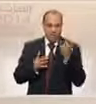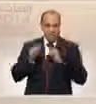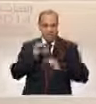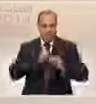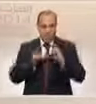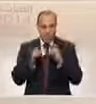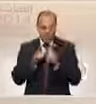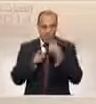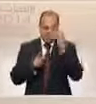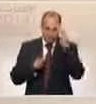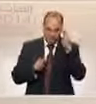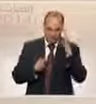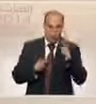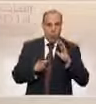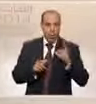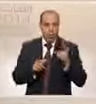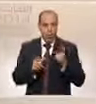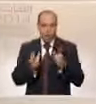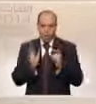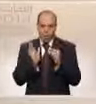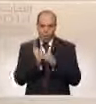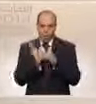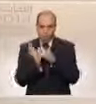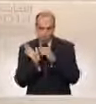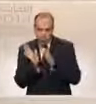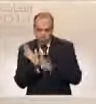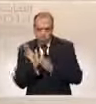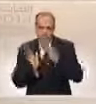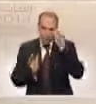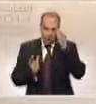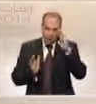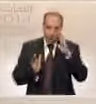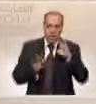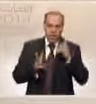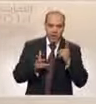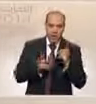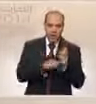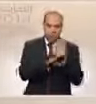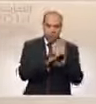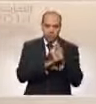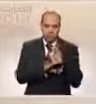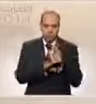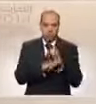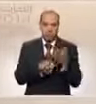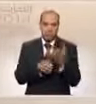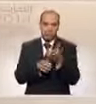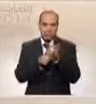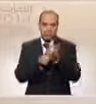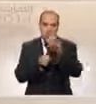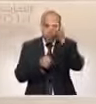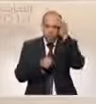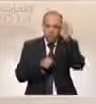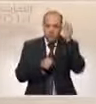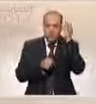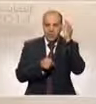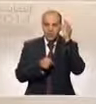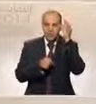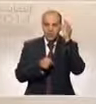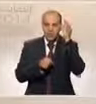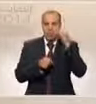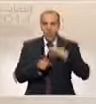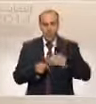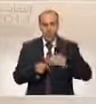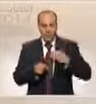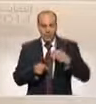وكيف يطبق دستور البلاد وكيف نحافظ على مكاسب بلادنا المدنيه